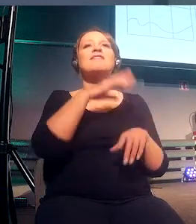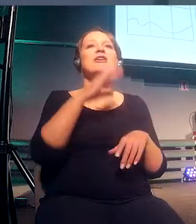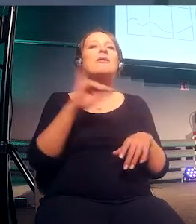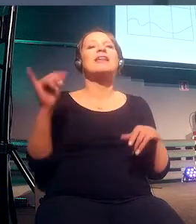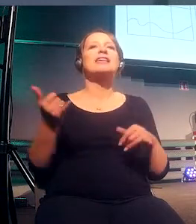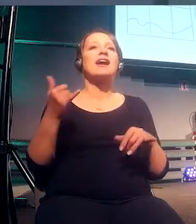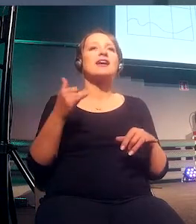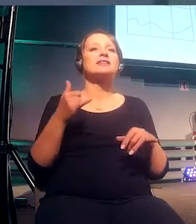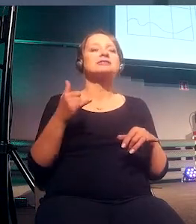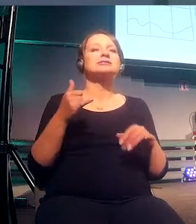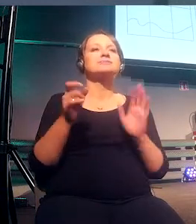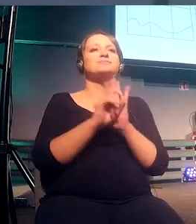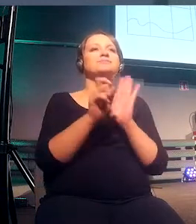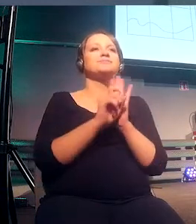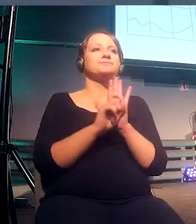przypadku chodzenia na